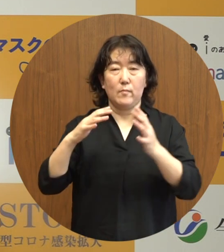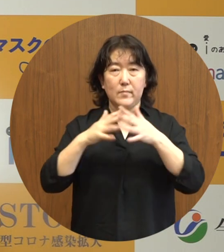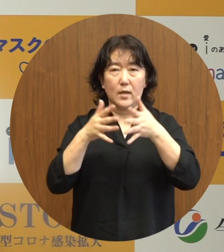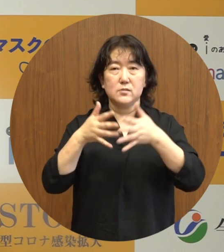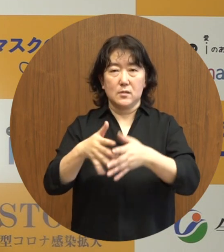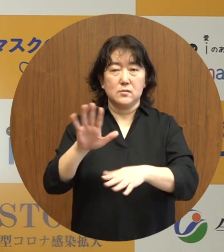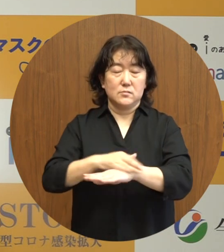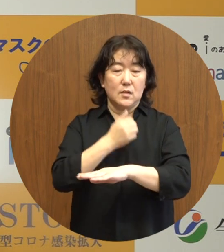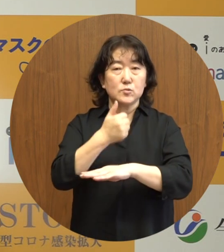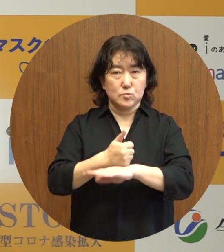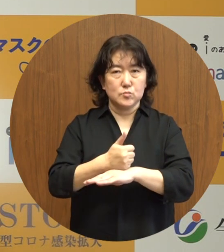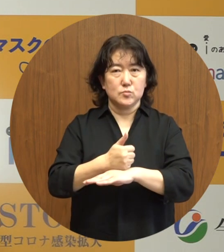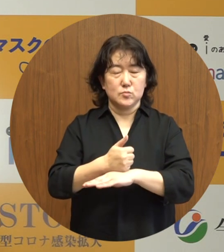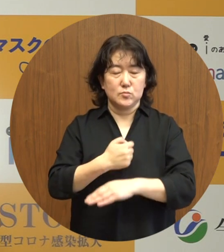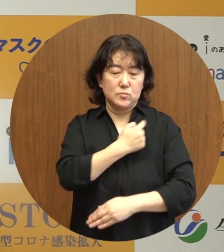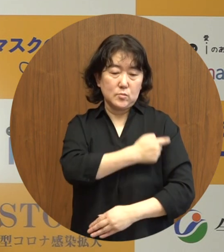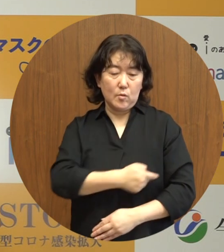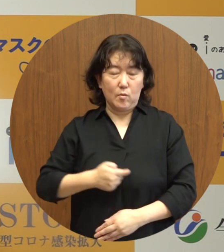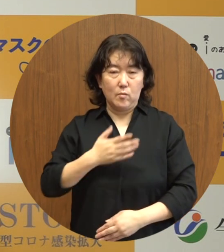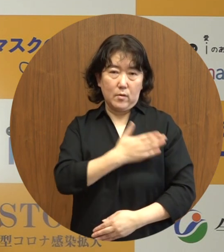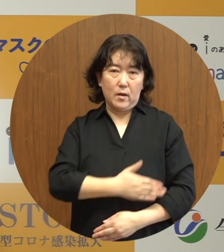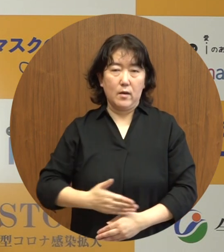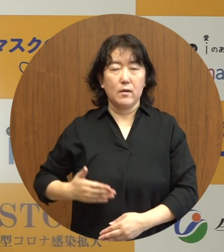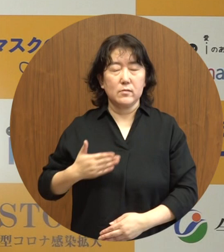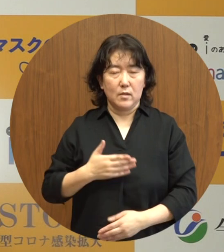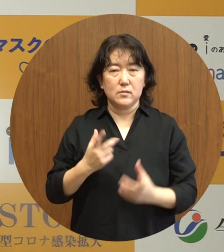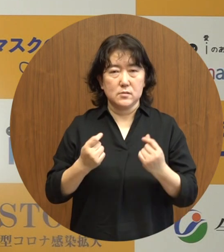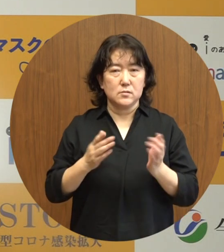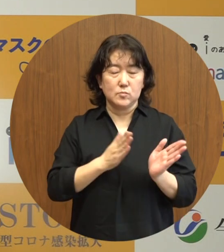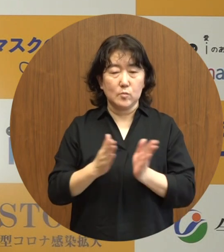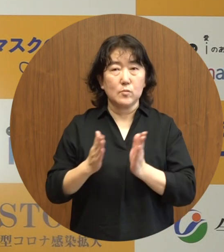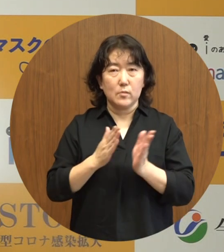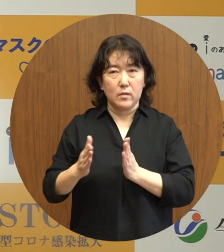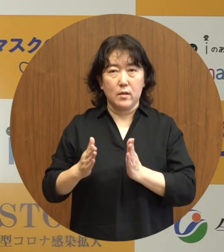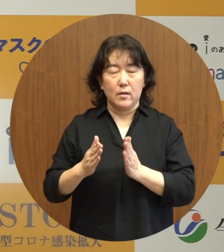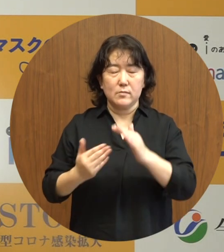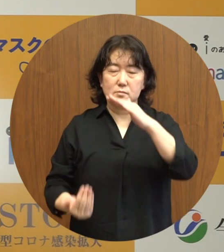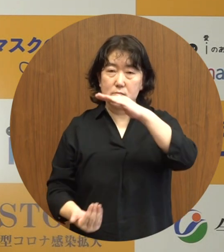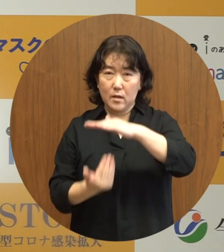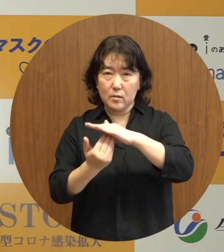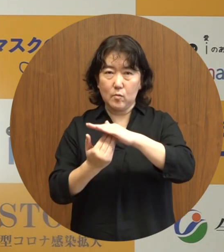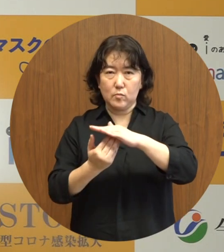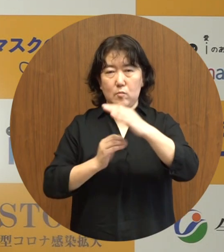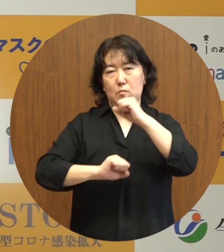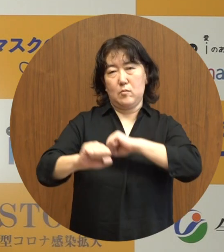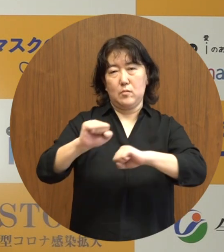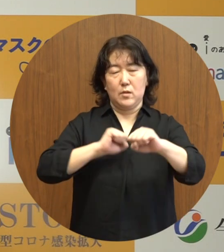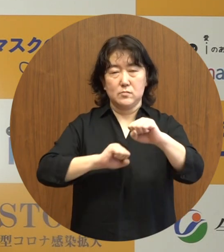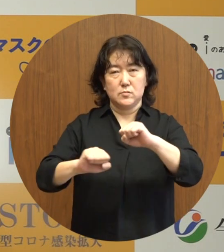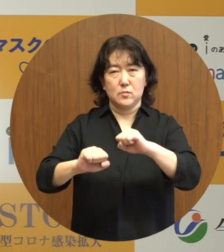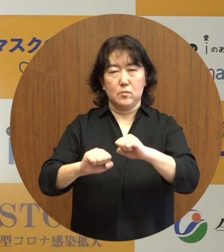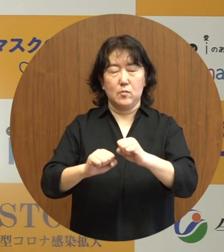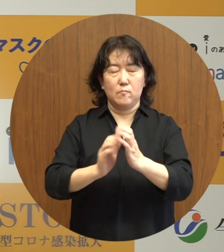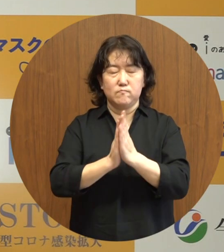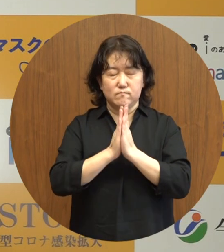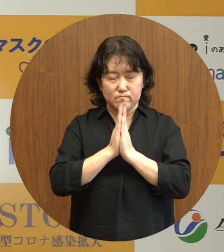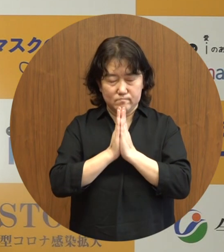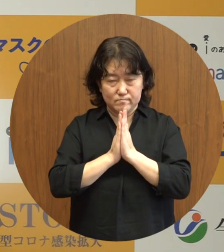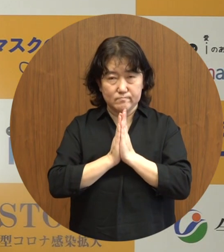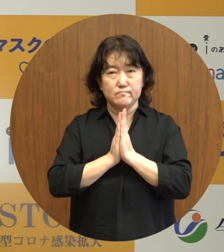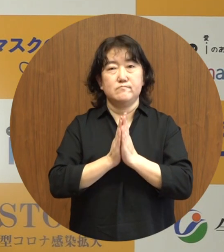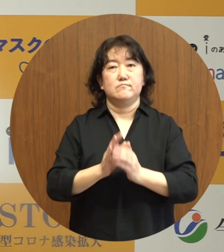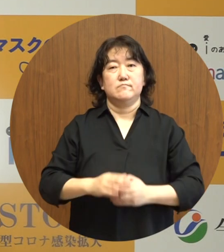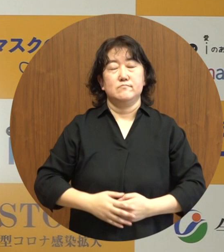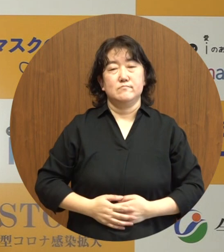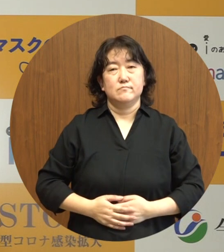さんには心身をしっかりと整え、最大限のパフォーマンスをお願いをしたいというふうに祈っています。一方